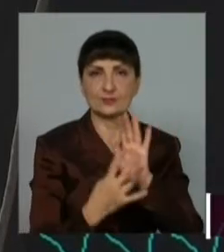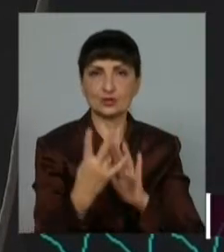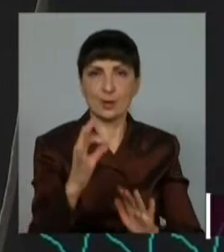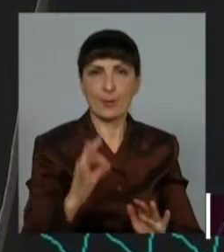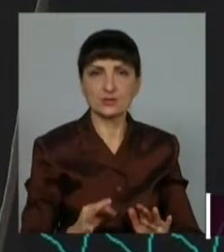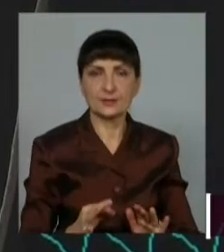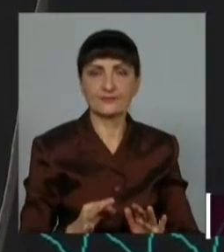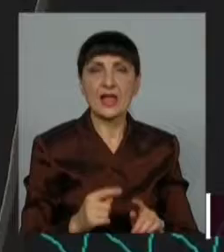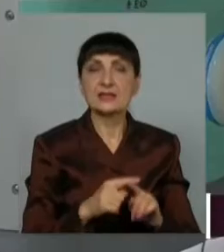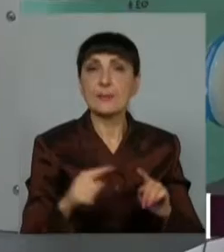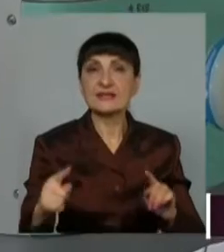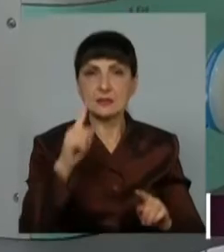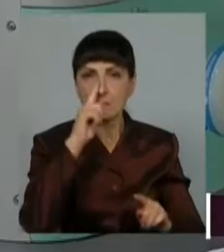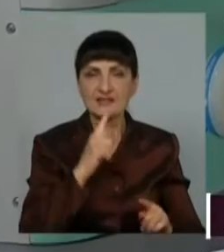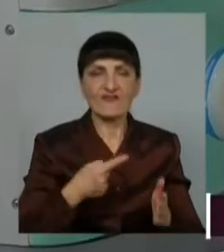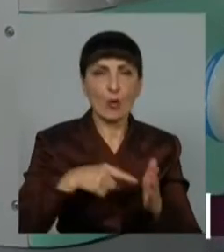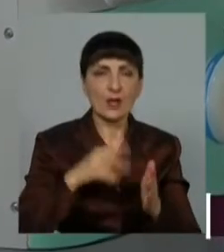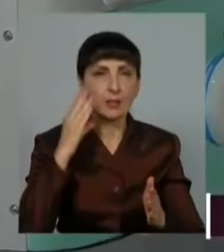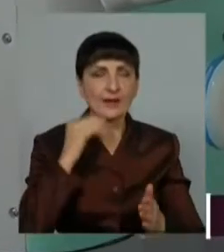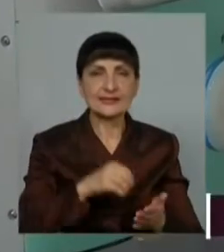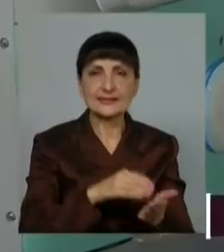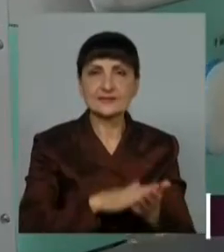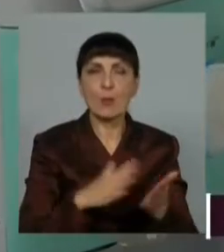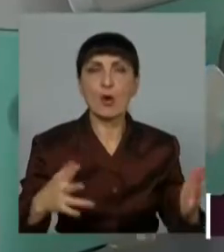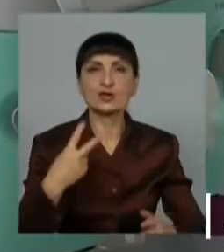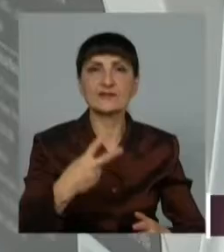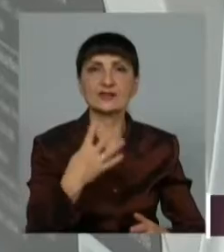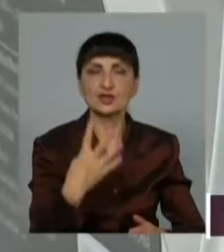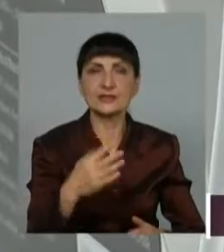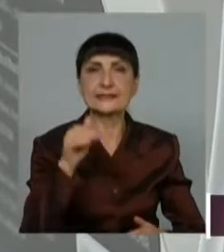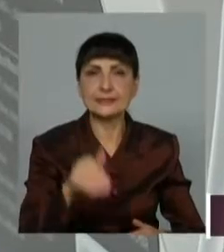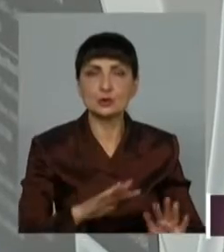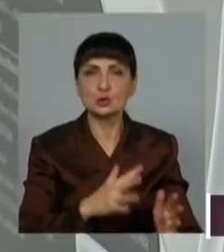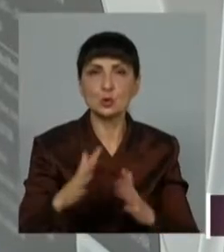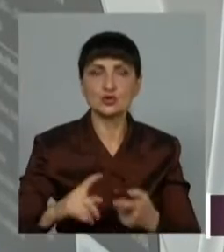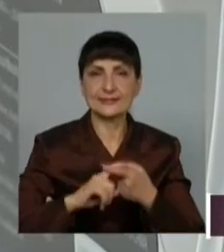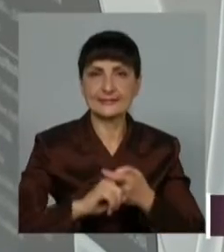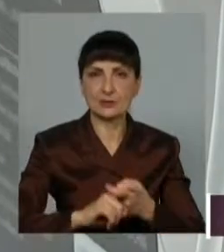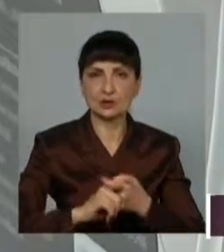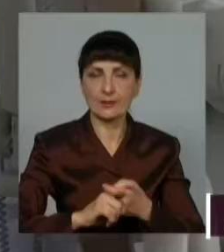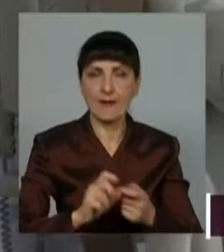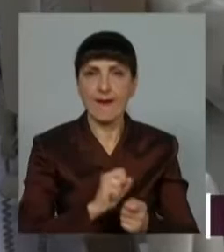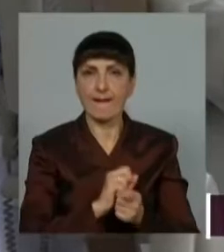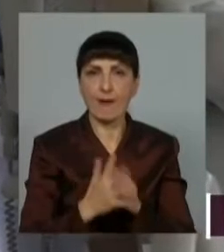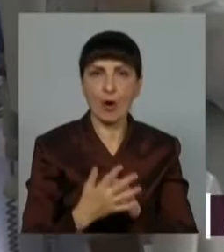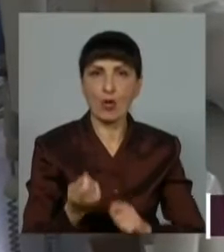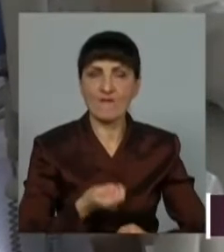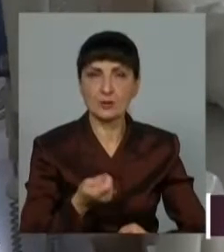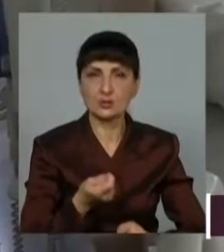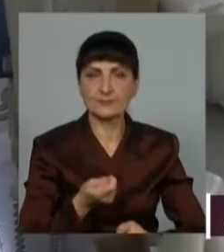94%. Только за последний месяц в городе зарегистрировано больше 24 тысяч случаев заражения коронавирусной